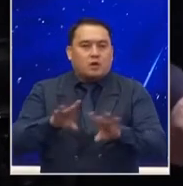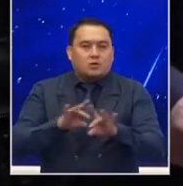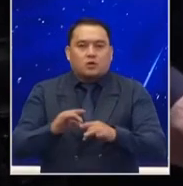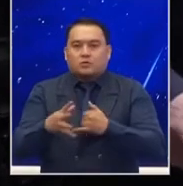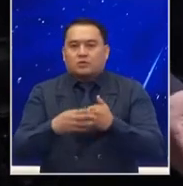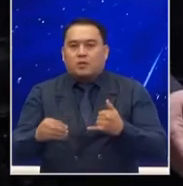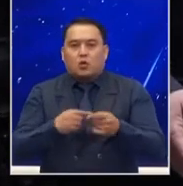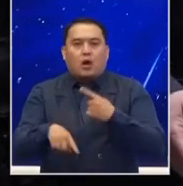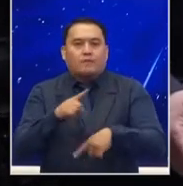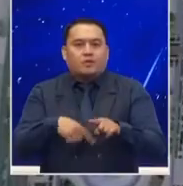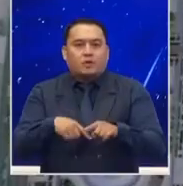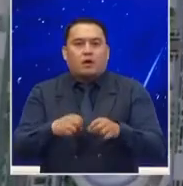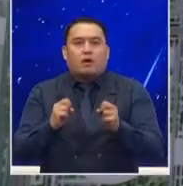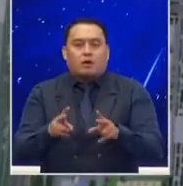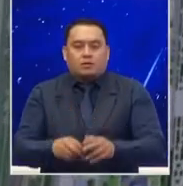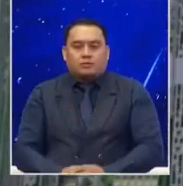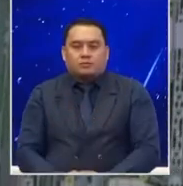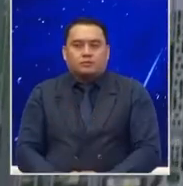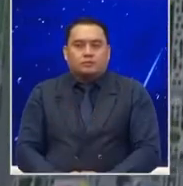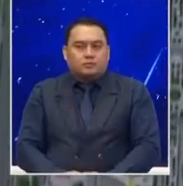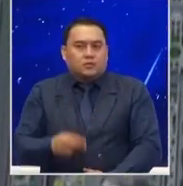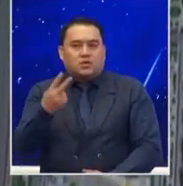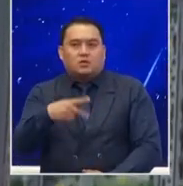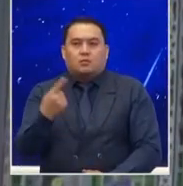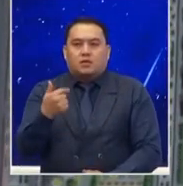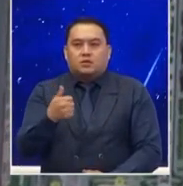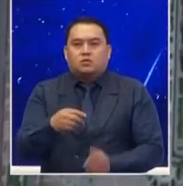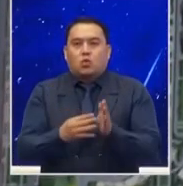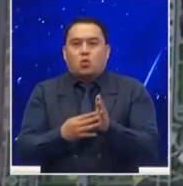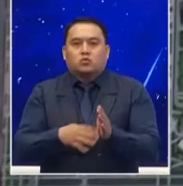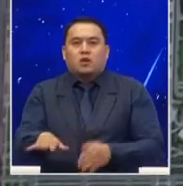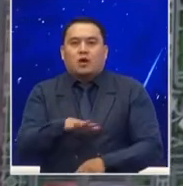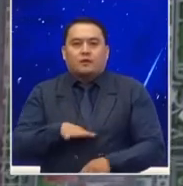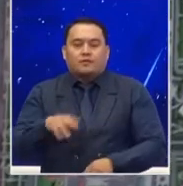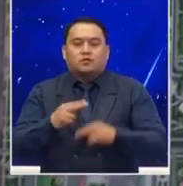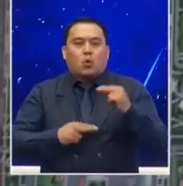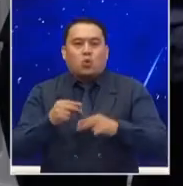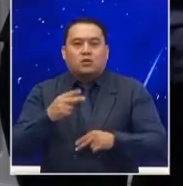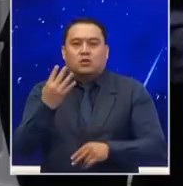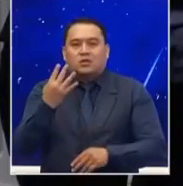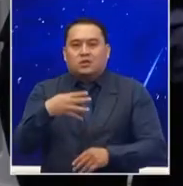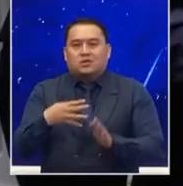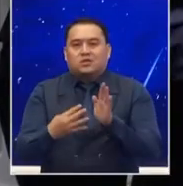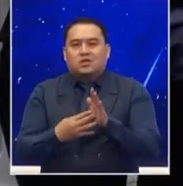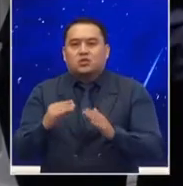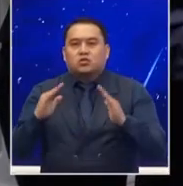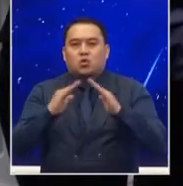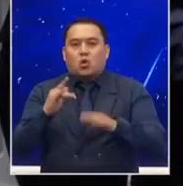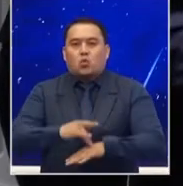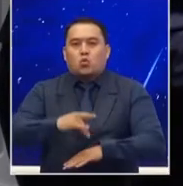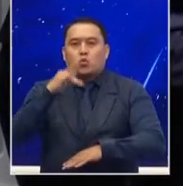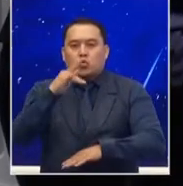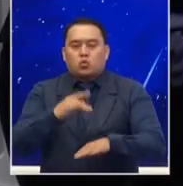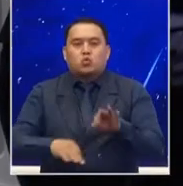землю, как выкупить. 2021 жылы 9-шы шамаудан бой көтерет, басаяғы 48 көп қабатты үй.